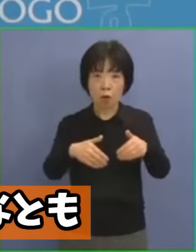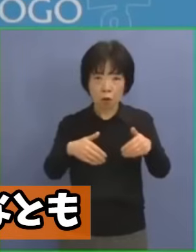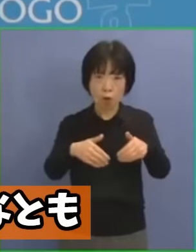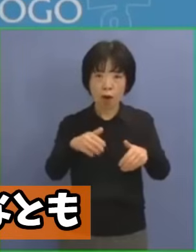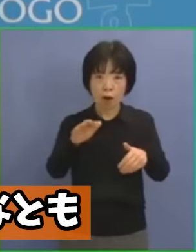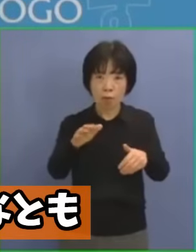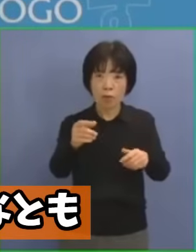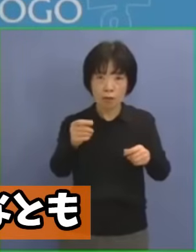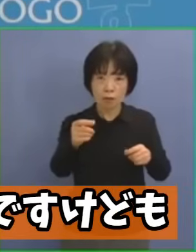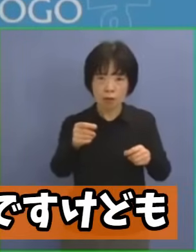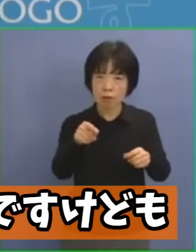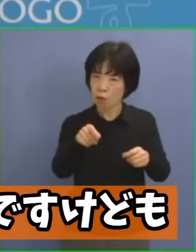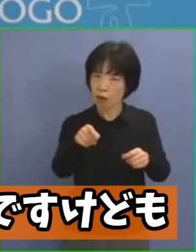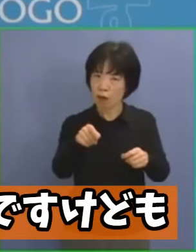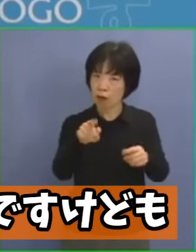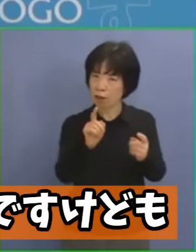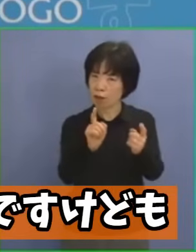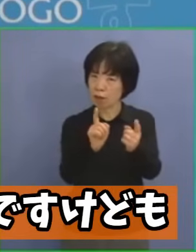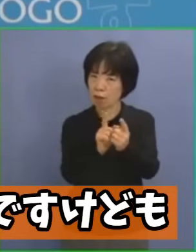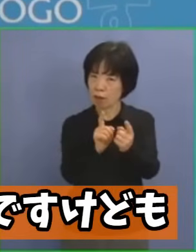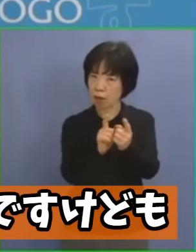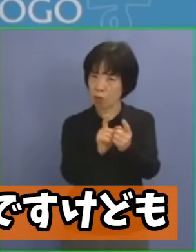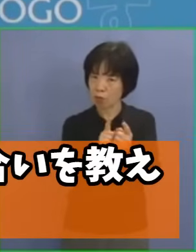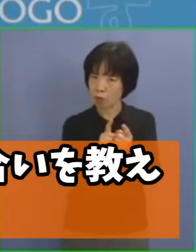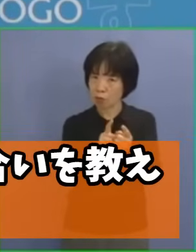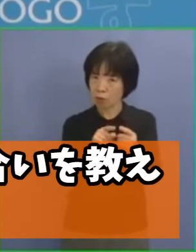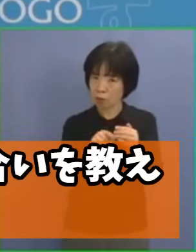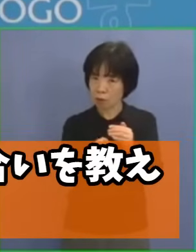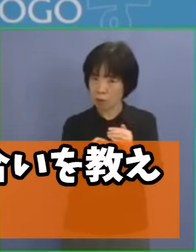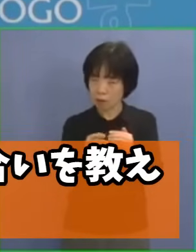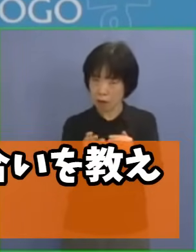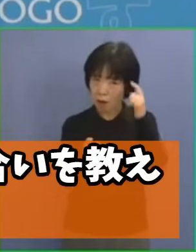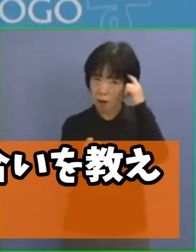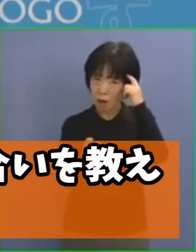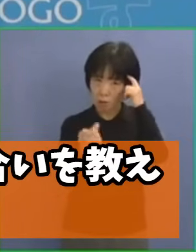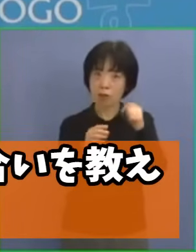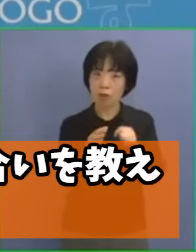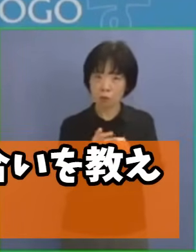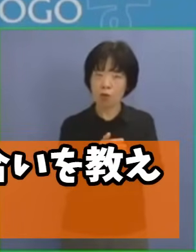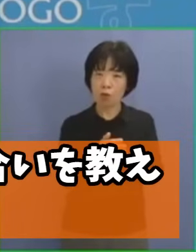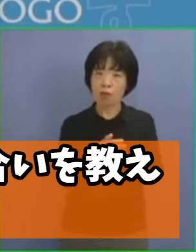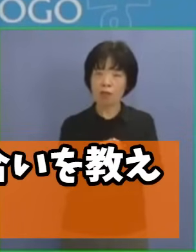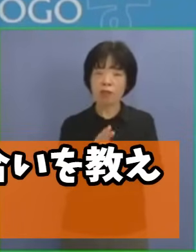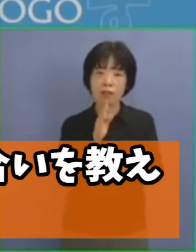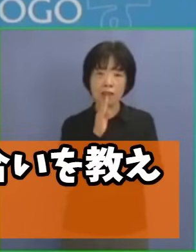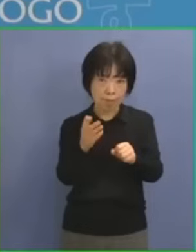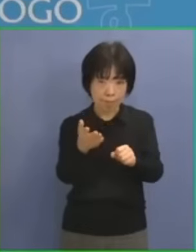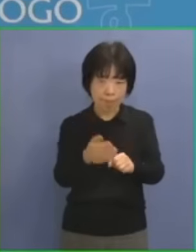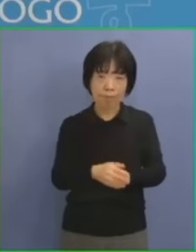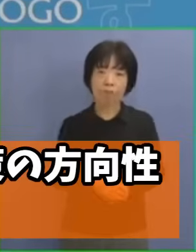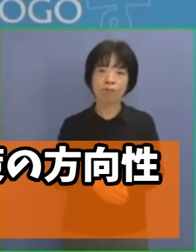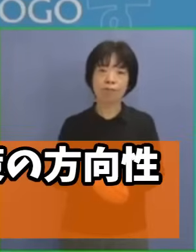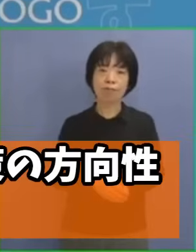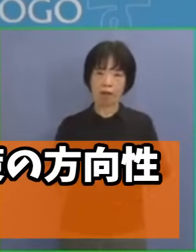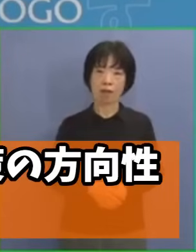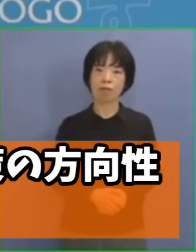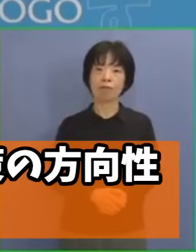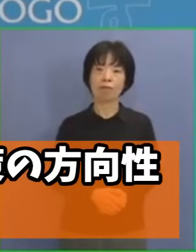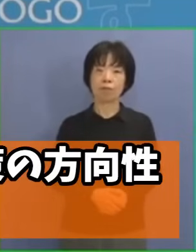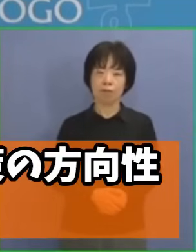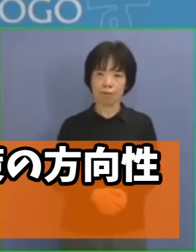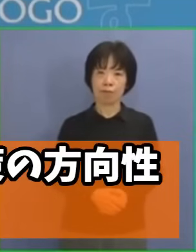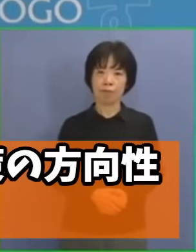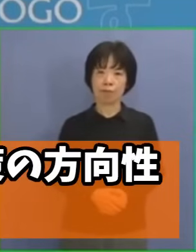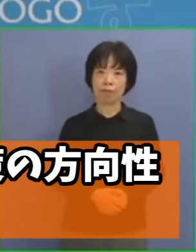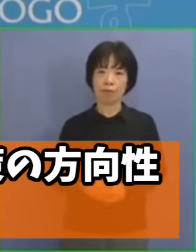携強化なのかなともいろいろ考えてしまったりもするんですけども、今回参加された目的というか意味合いを教えてください。 やっぱり兵庫県